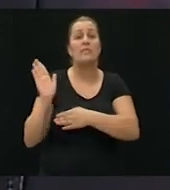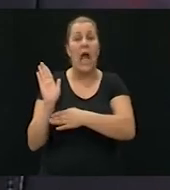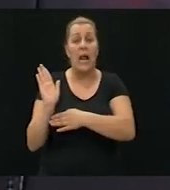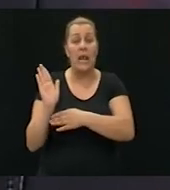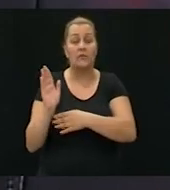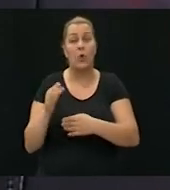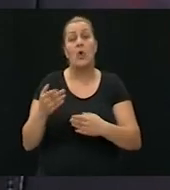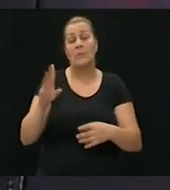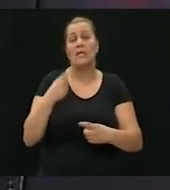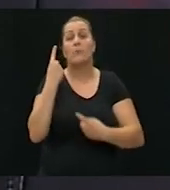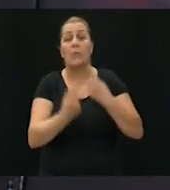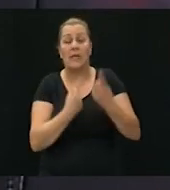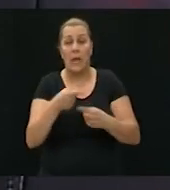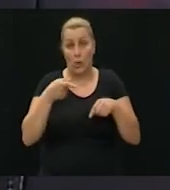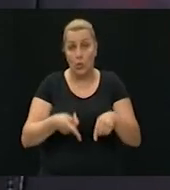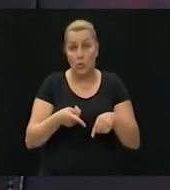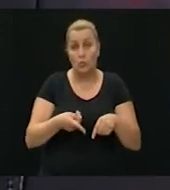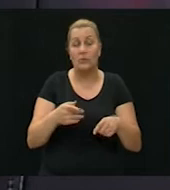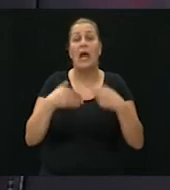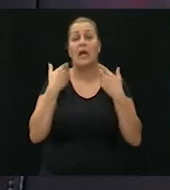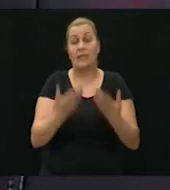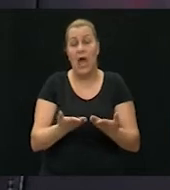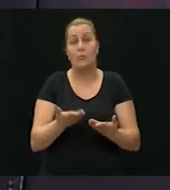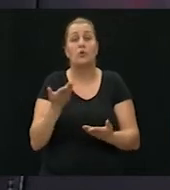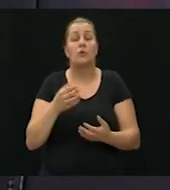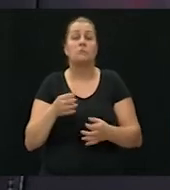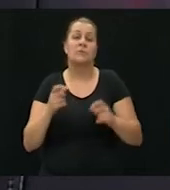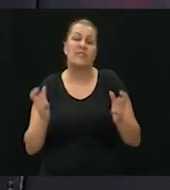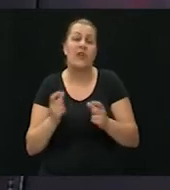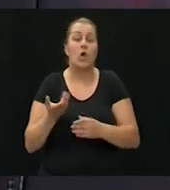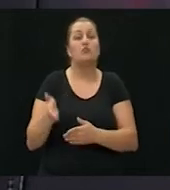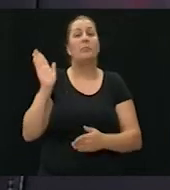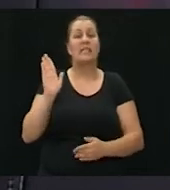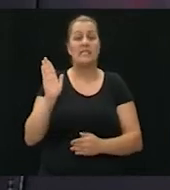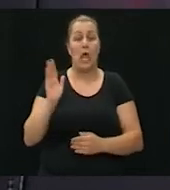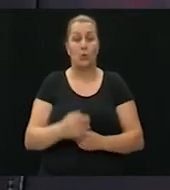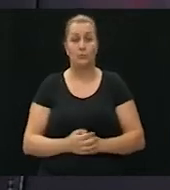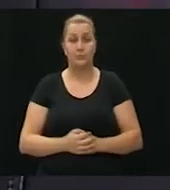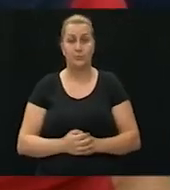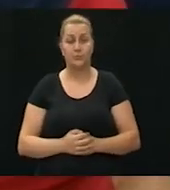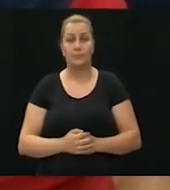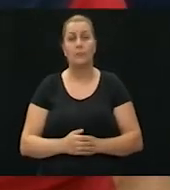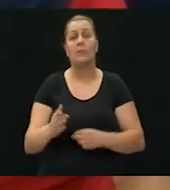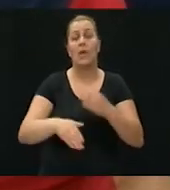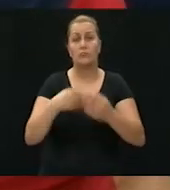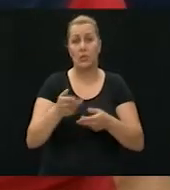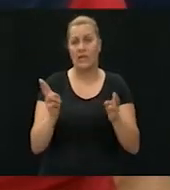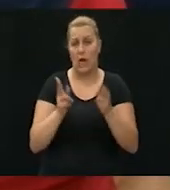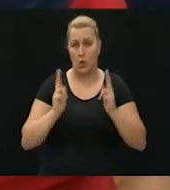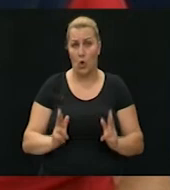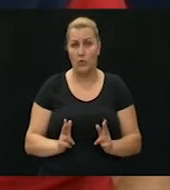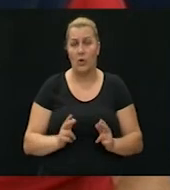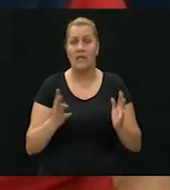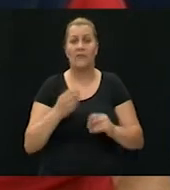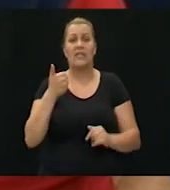priliku između svih tim ratovanja da damo i tu svečanu prisegu. Da. Poslije kratkog odmora sredinom siječnja 92.